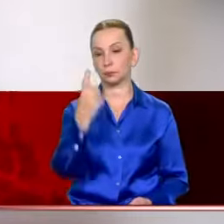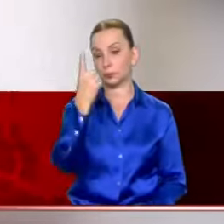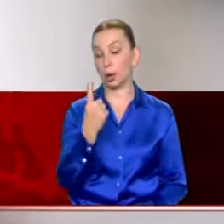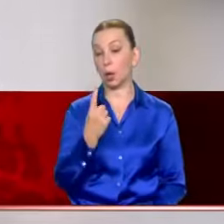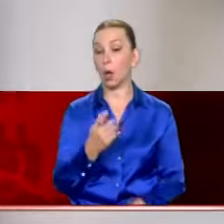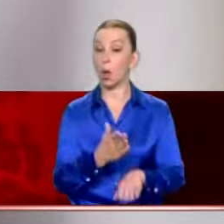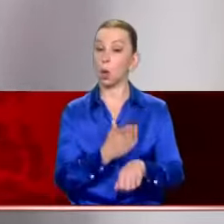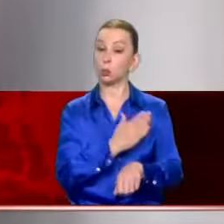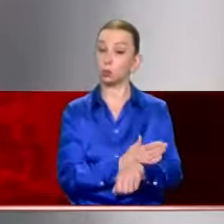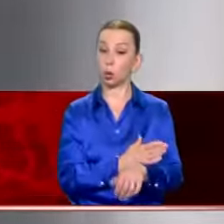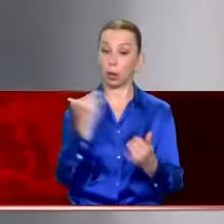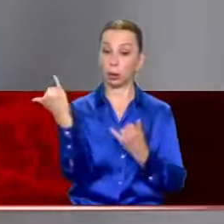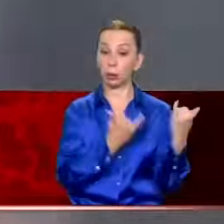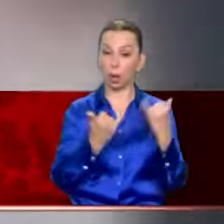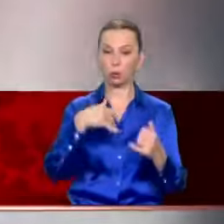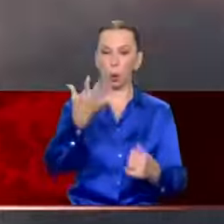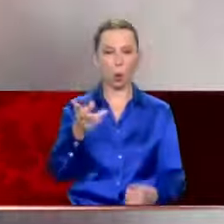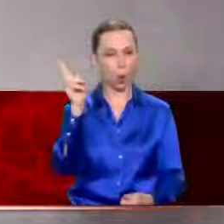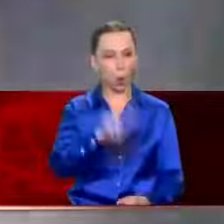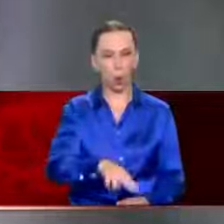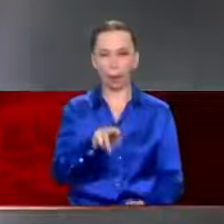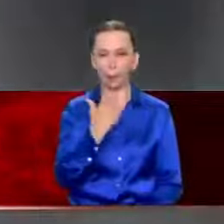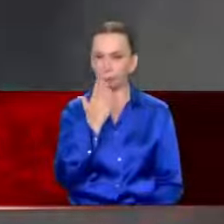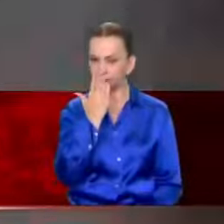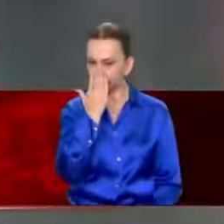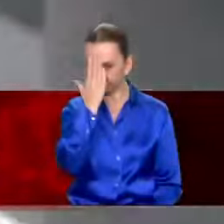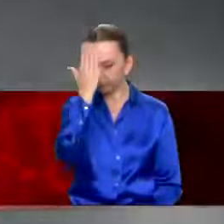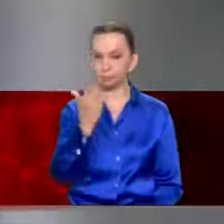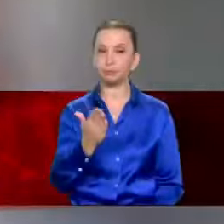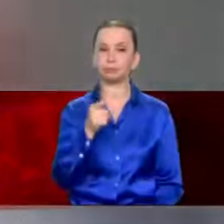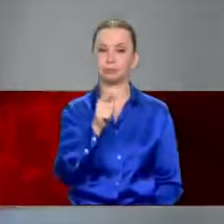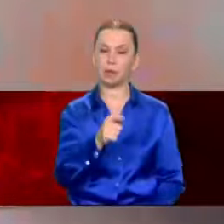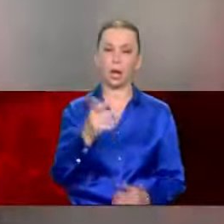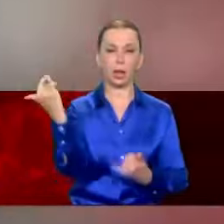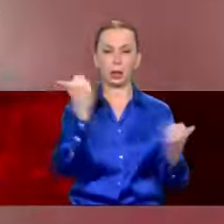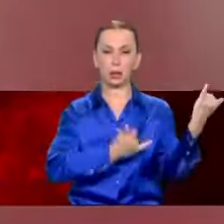Önce tartıştı, sonra da öldüresiye dayak attı. Saldırganı kimse durduramadı.